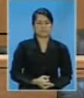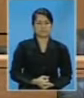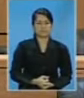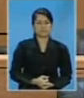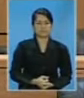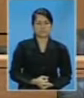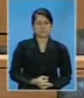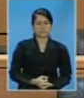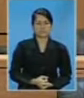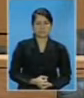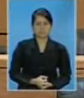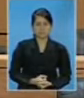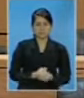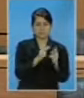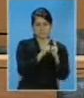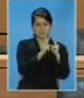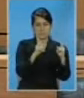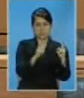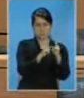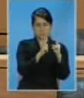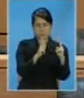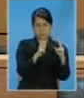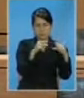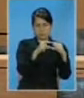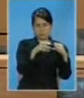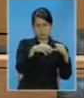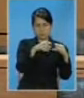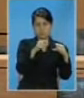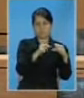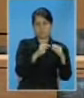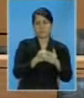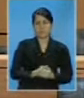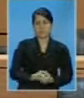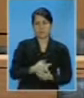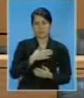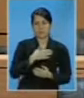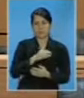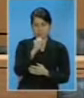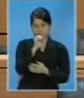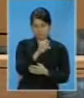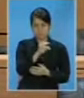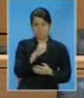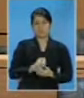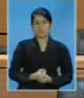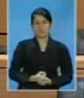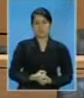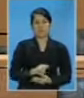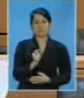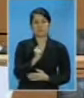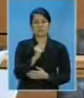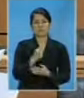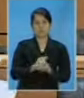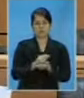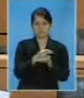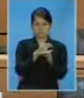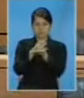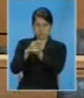สิ่งที่กรรมธิการขออนุญาตยืนยันต่อสภาผู้แทนราษฎรว่าในกล้องวงจรปิ